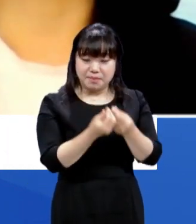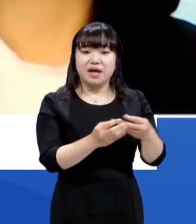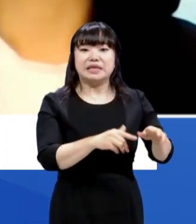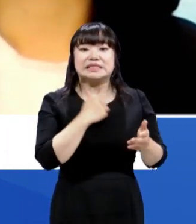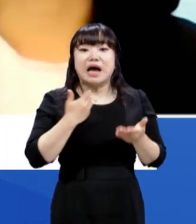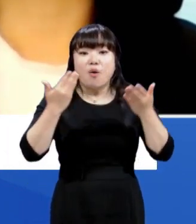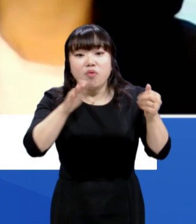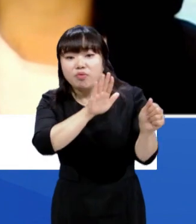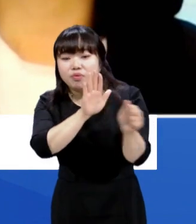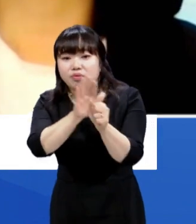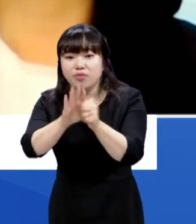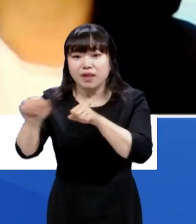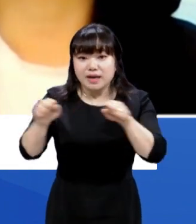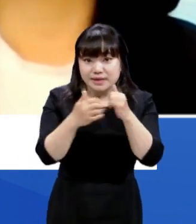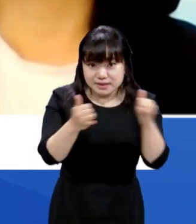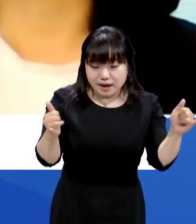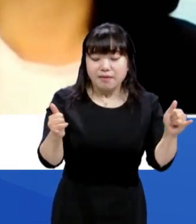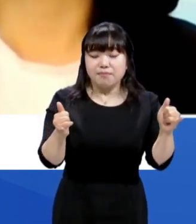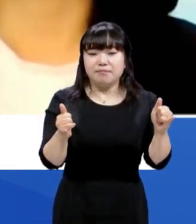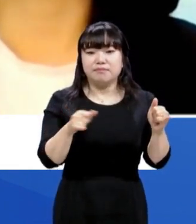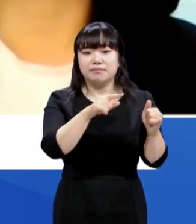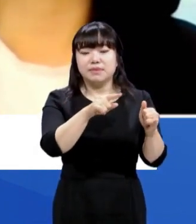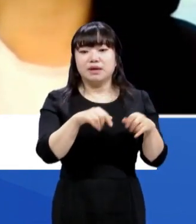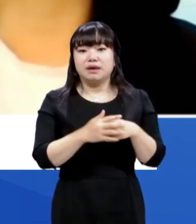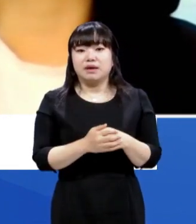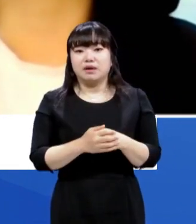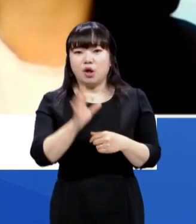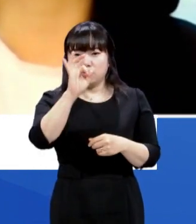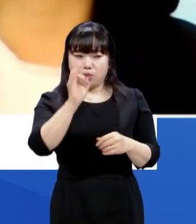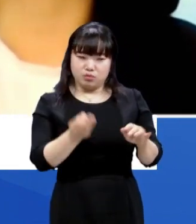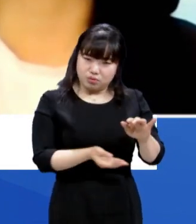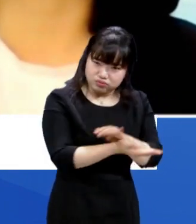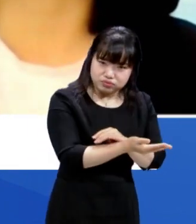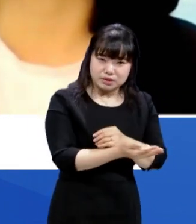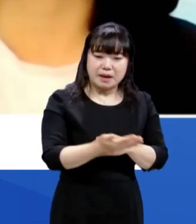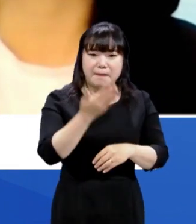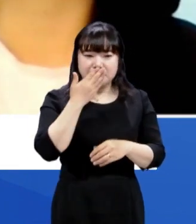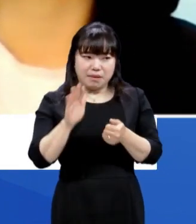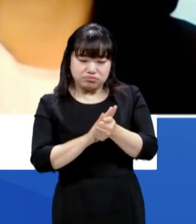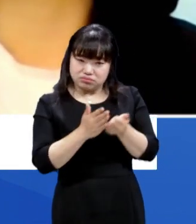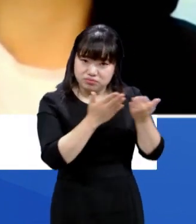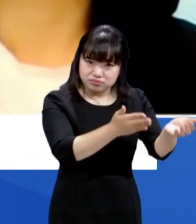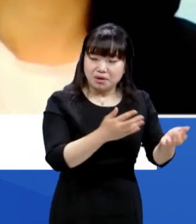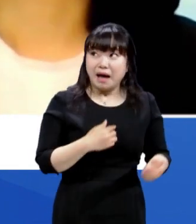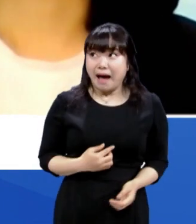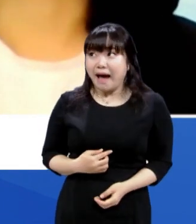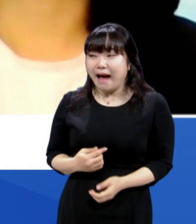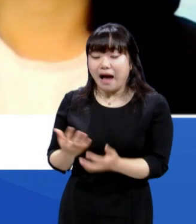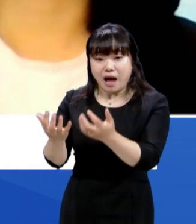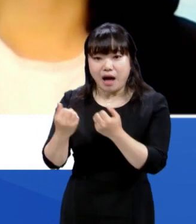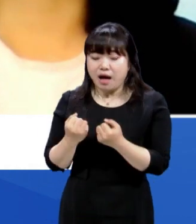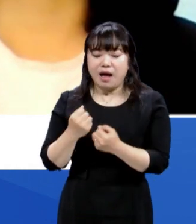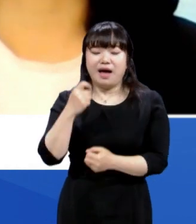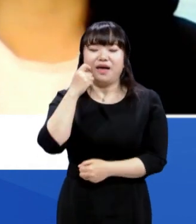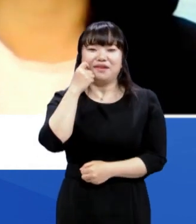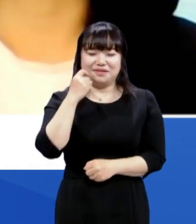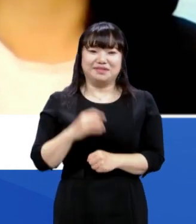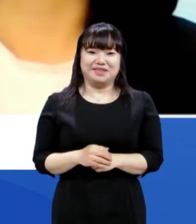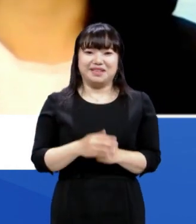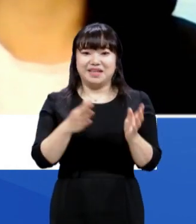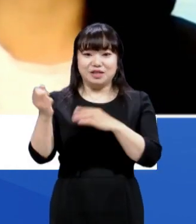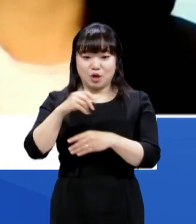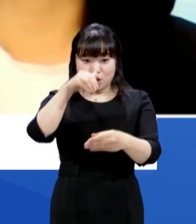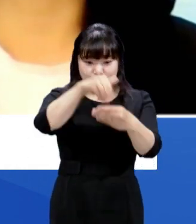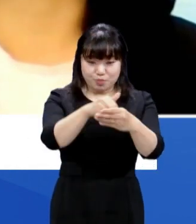경우에도 자음 봉사를 대가로 금품이나 음식물을 제고 받으시면 안됩니다 자 우선 이제 투표소 가시기